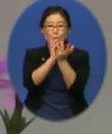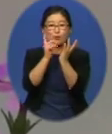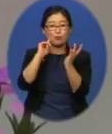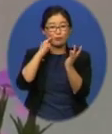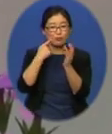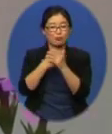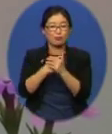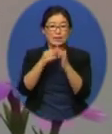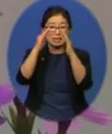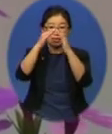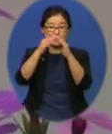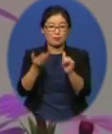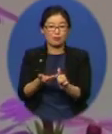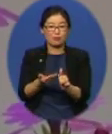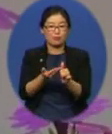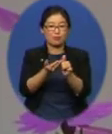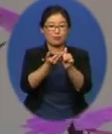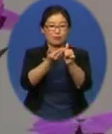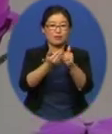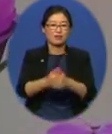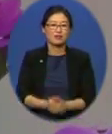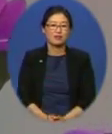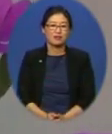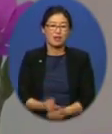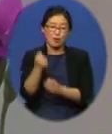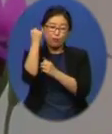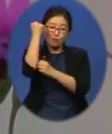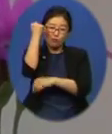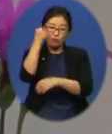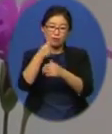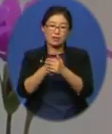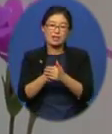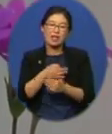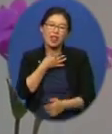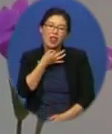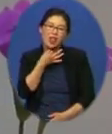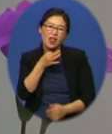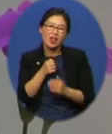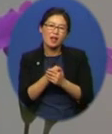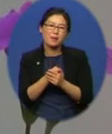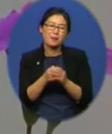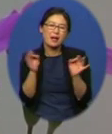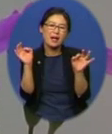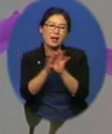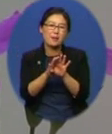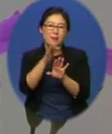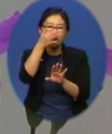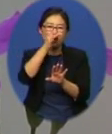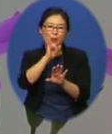기르고 있으며 뿌리는 진해 거담 효과가 있다고 합니다.